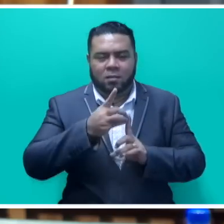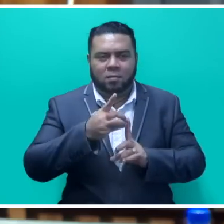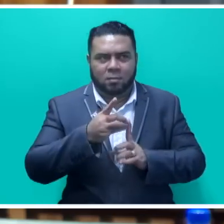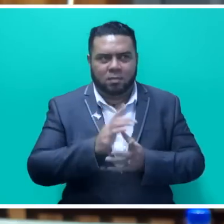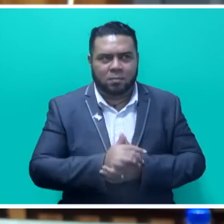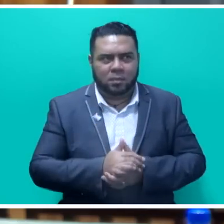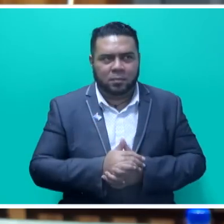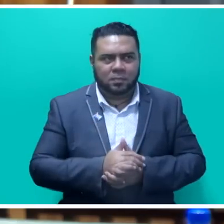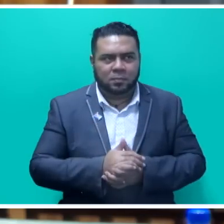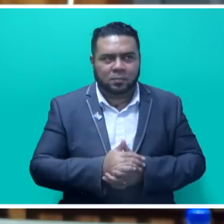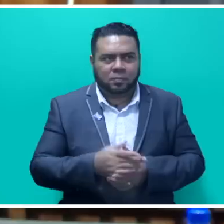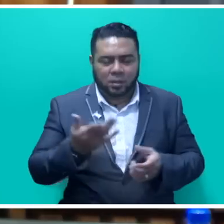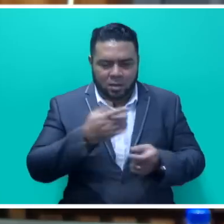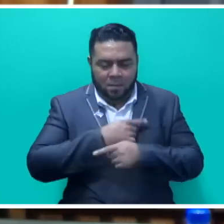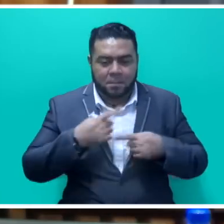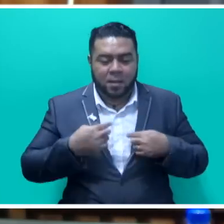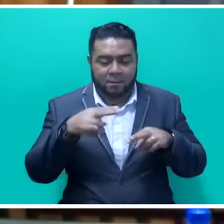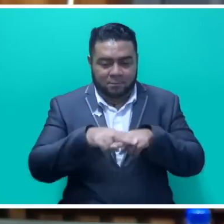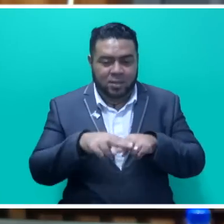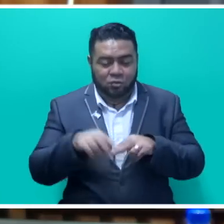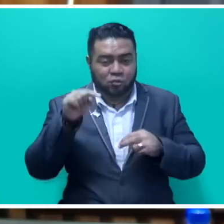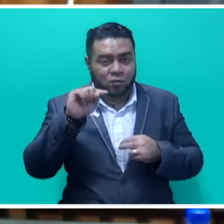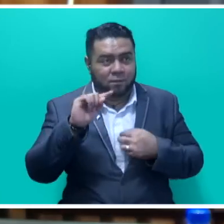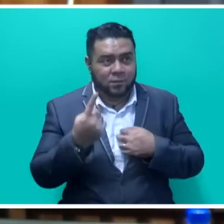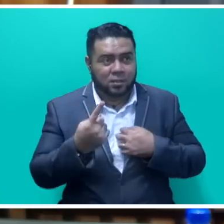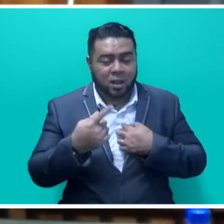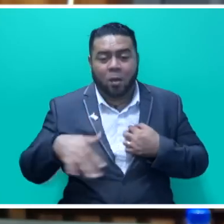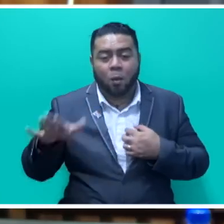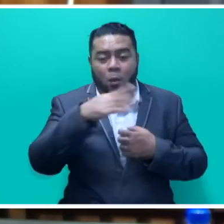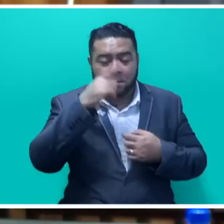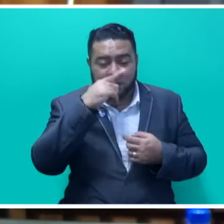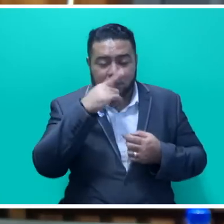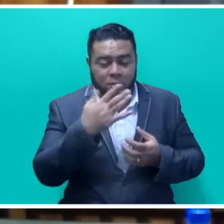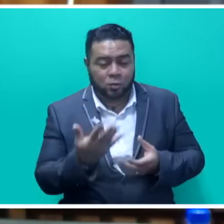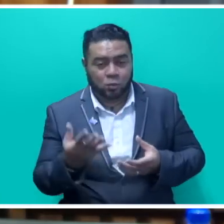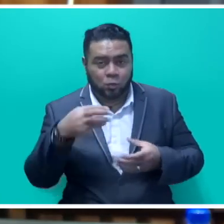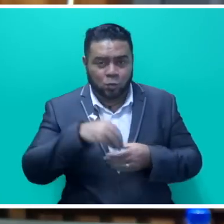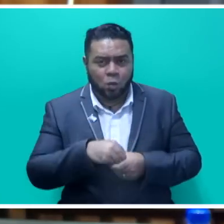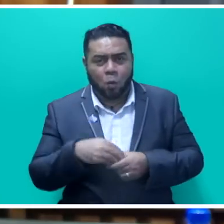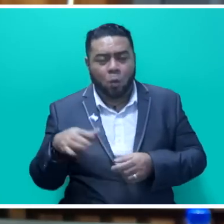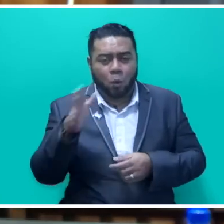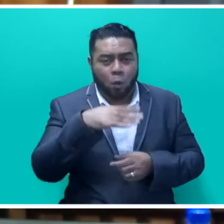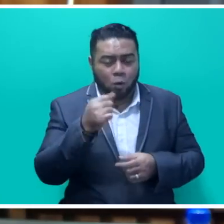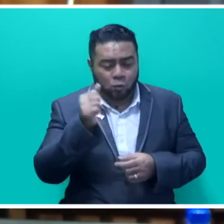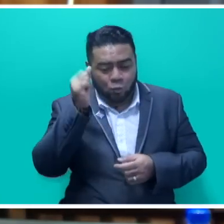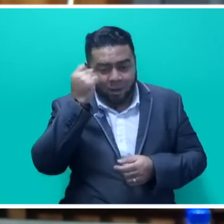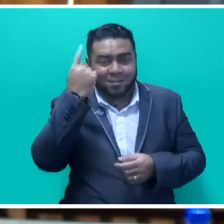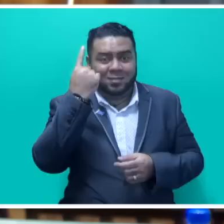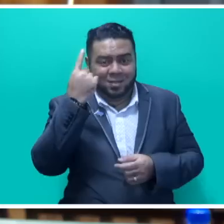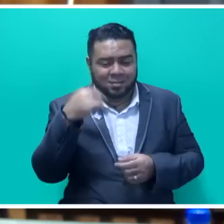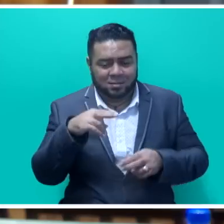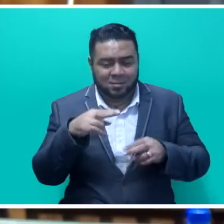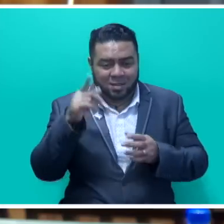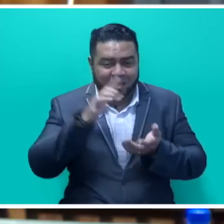और हमारे फिजी सरकार के जितने भी लोग इस सम्मेलन की आयोजना में लगे हुए हैं, उनको